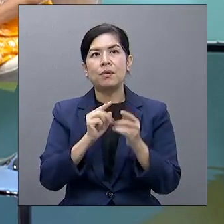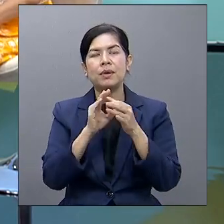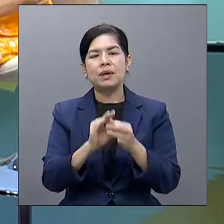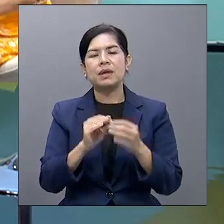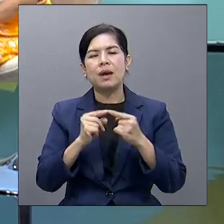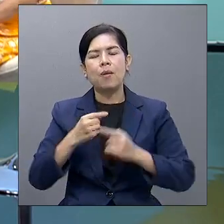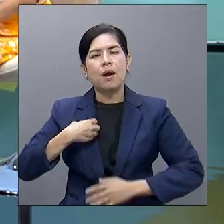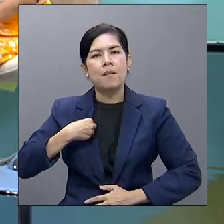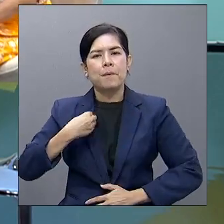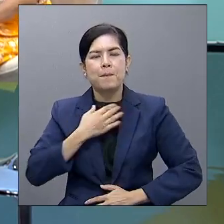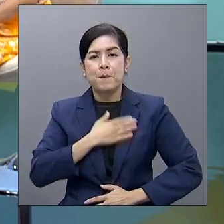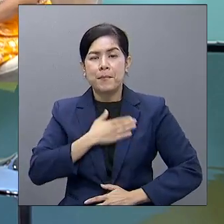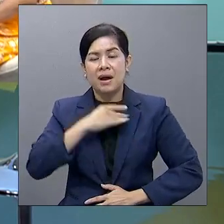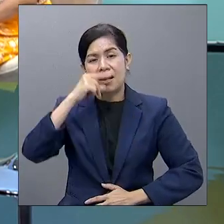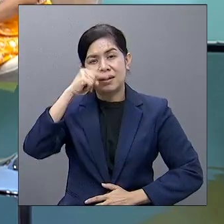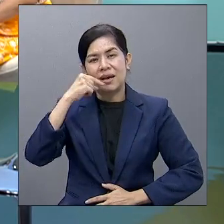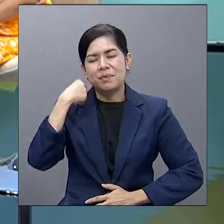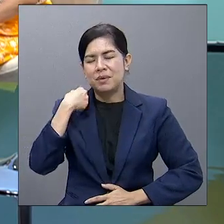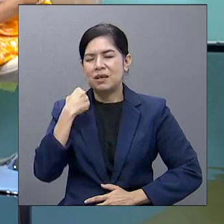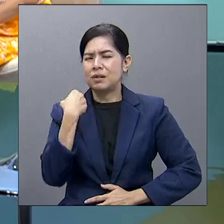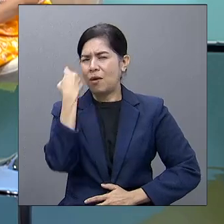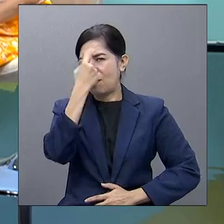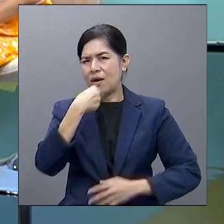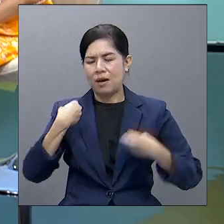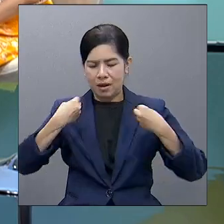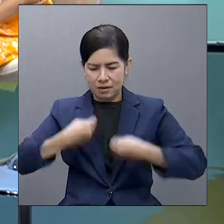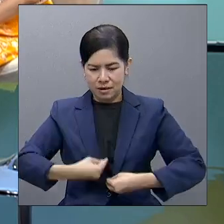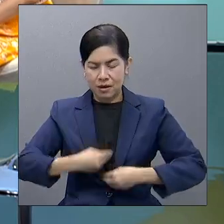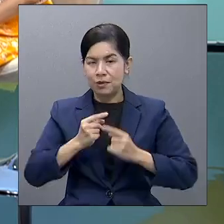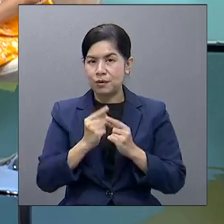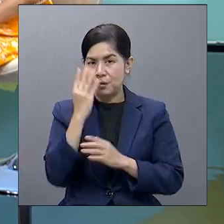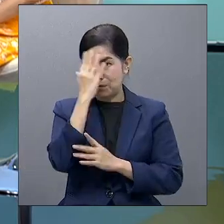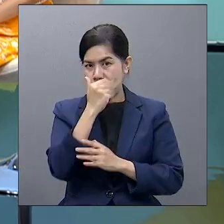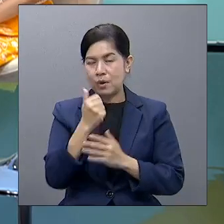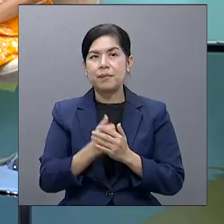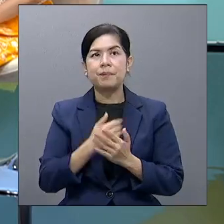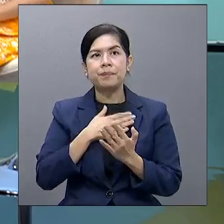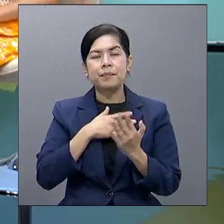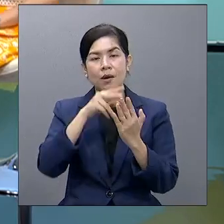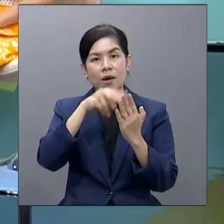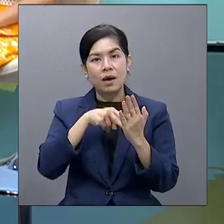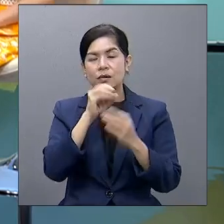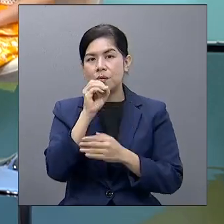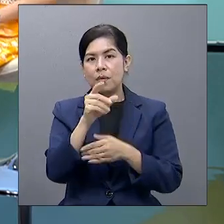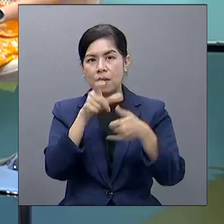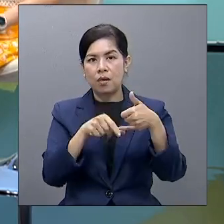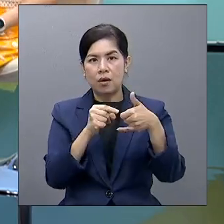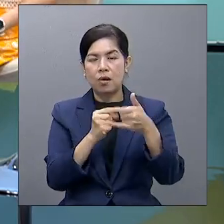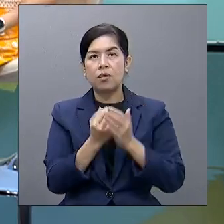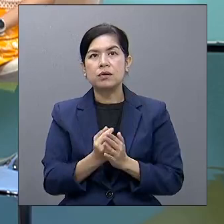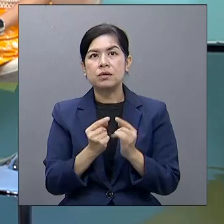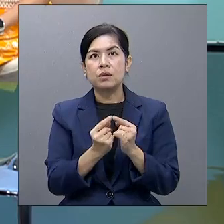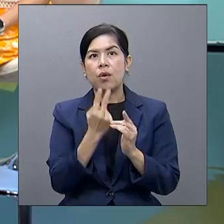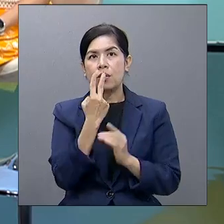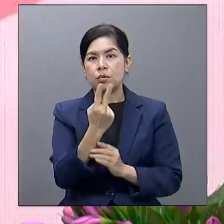ไทยที่เราใส่กันหน่อยดีกว่าผ้าไทยใครใส่ก็สวยนะครับวันนี้เดี๋ยวผมขออ่านให้ฟังนะหญิงทั้งพี่ภูเป้และ